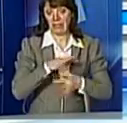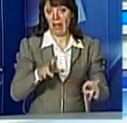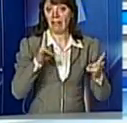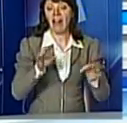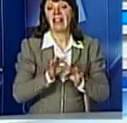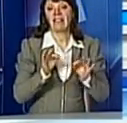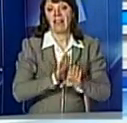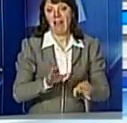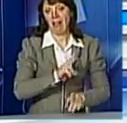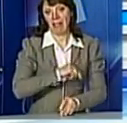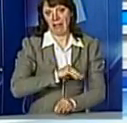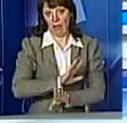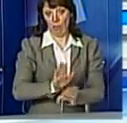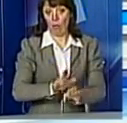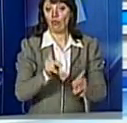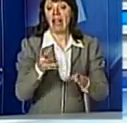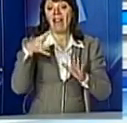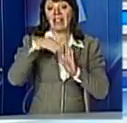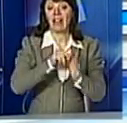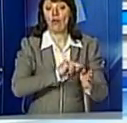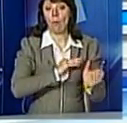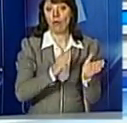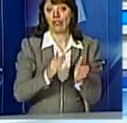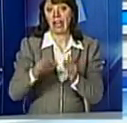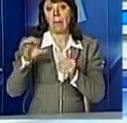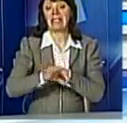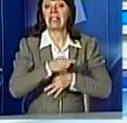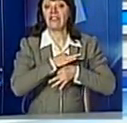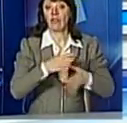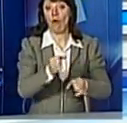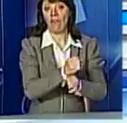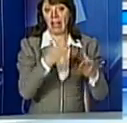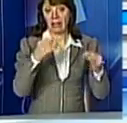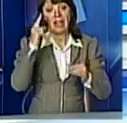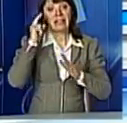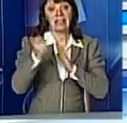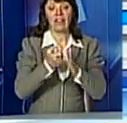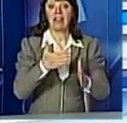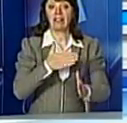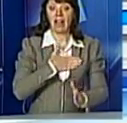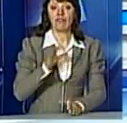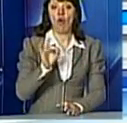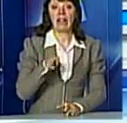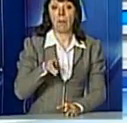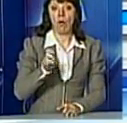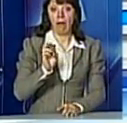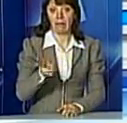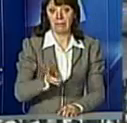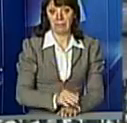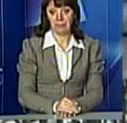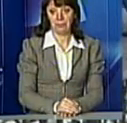аж ніяк не на роботу як увійти в робочий ритм після святкових вихідних дізнавалася наша Ольга